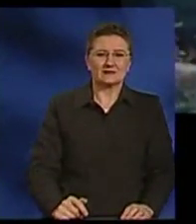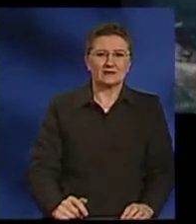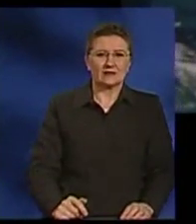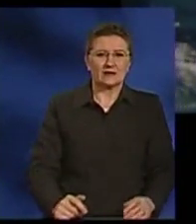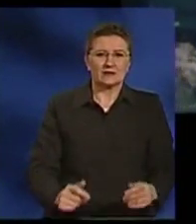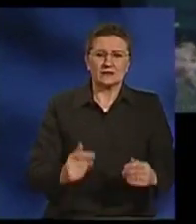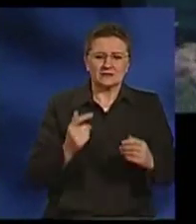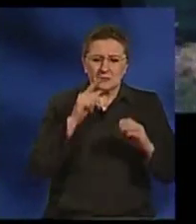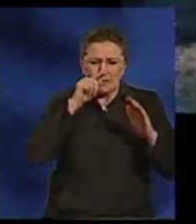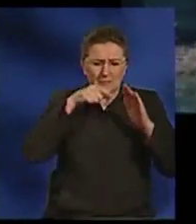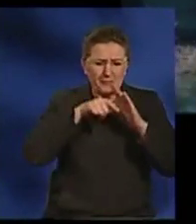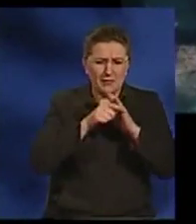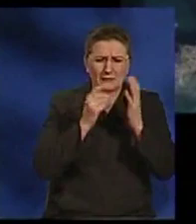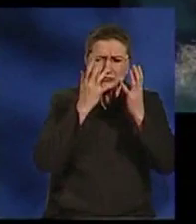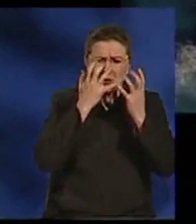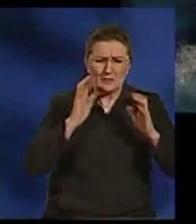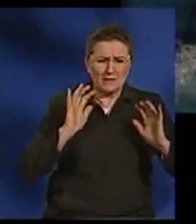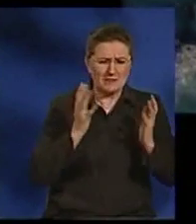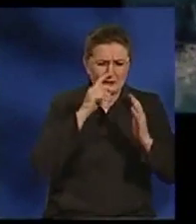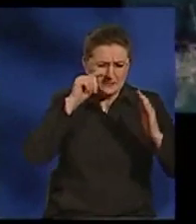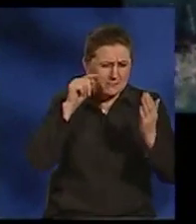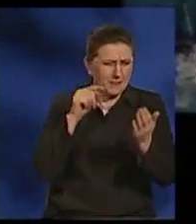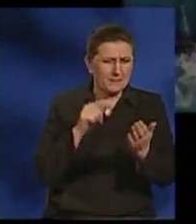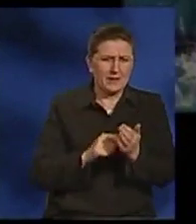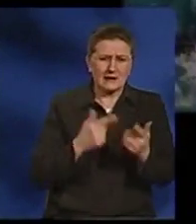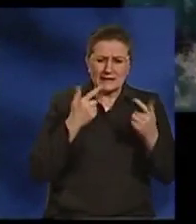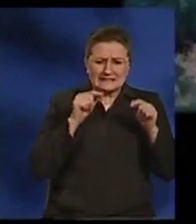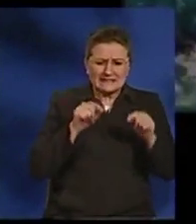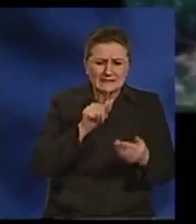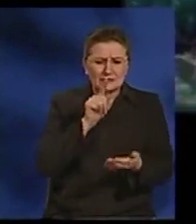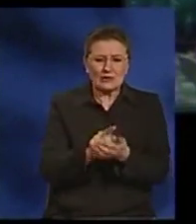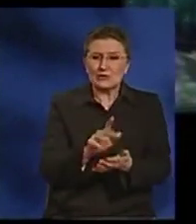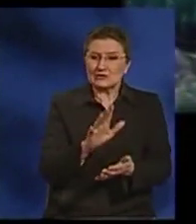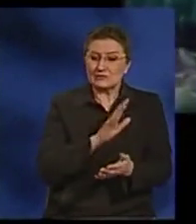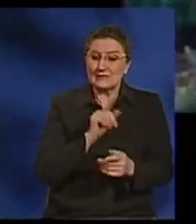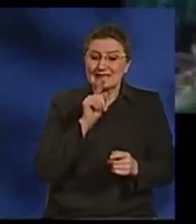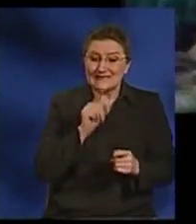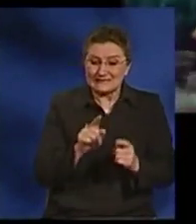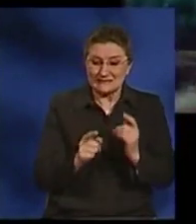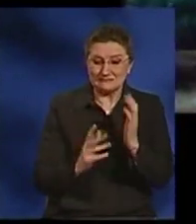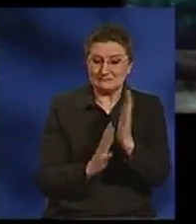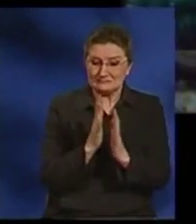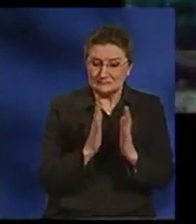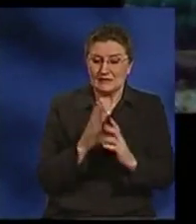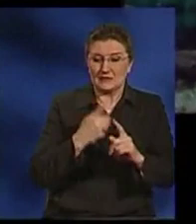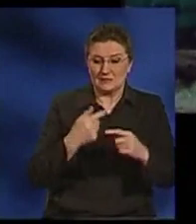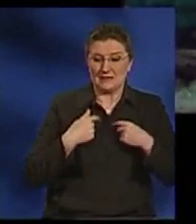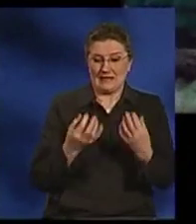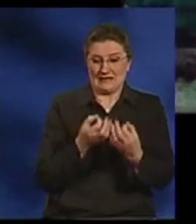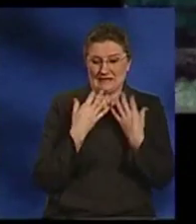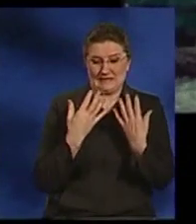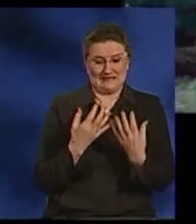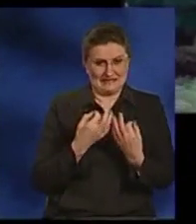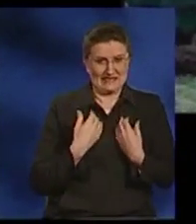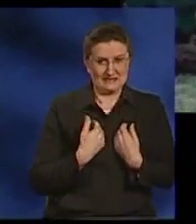я залетел в самую глубину чаще темного леса. Где-то здесь должны быть те самые корешки, о которых мне говорило его